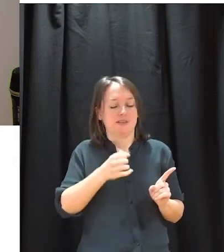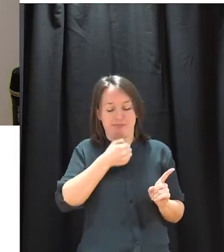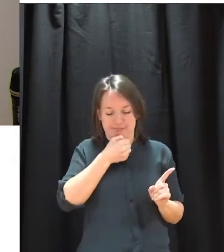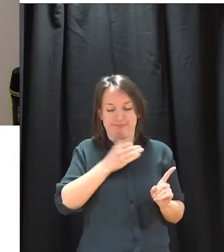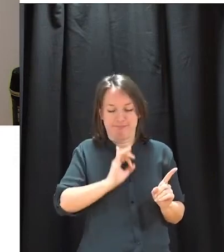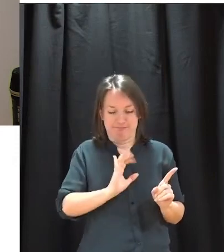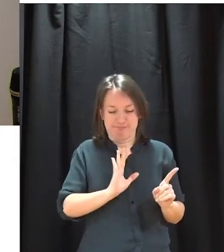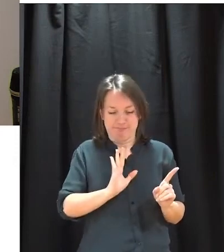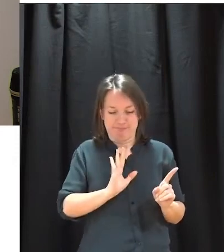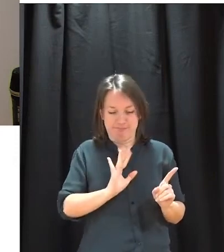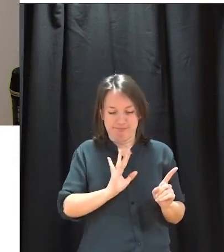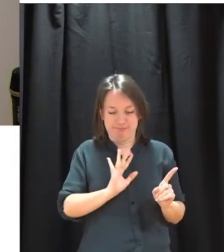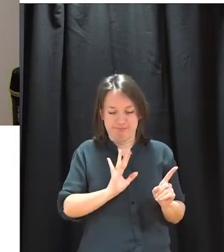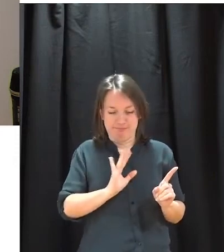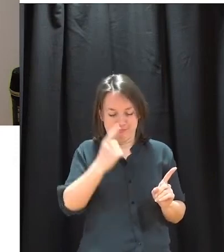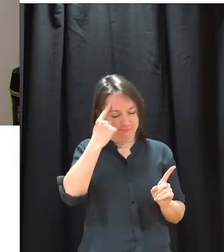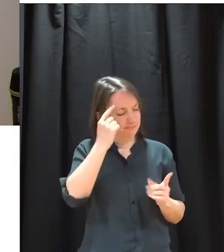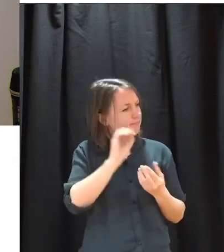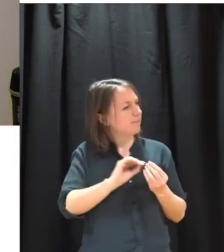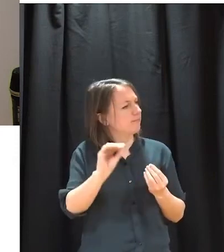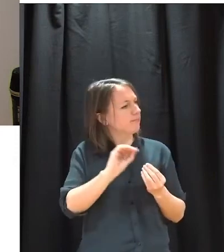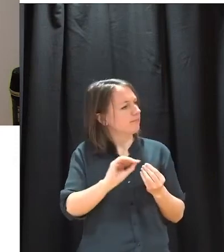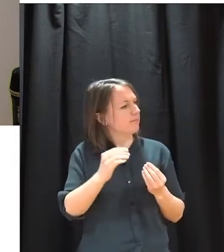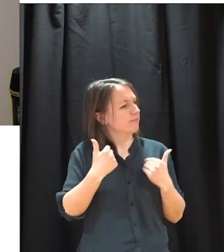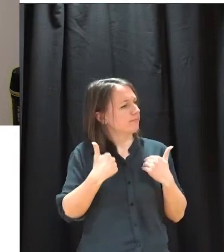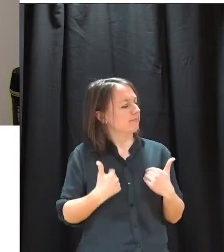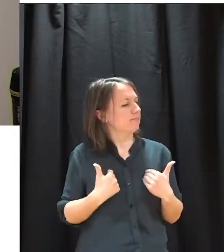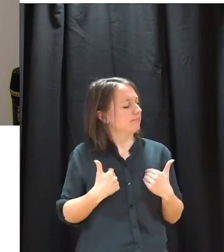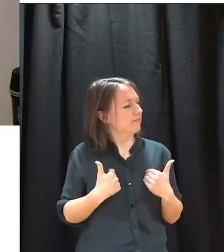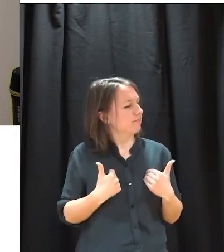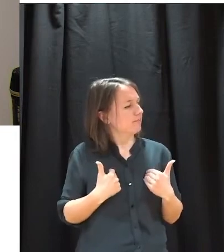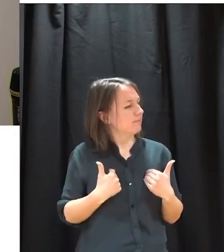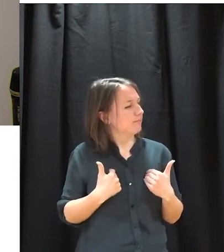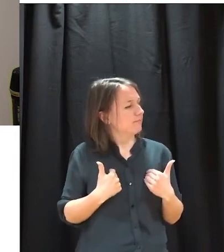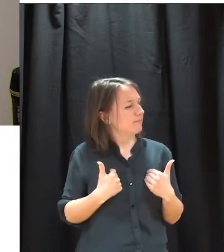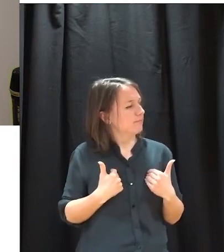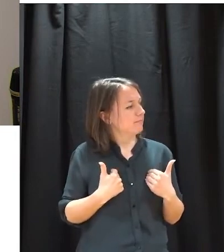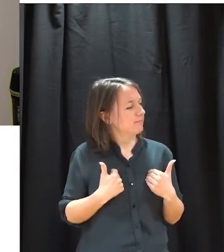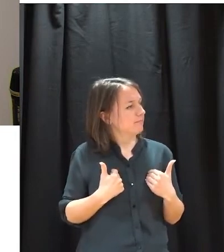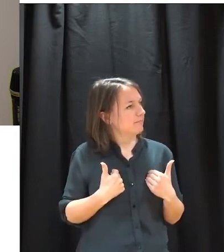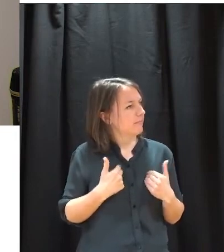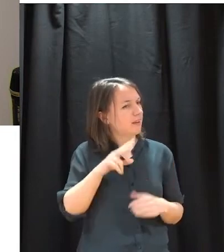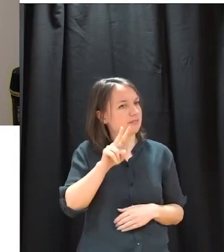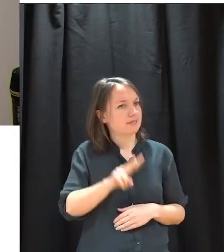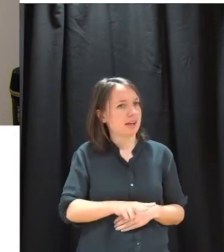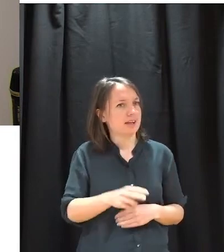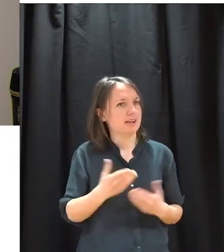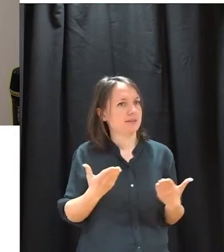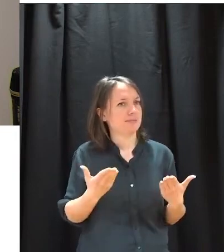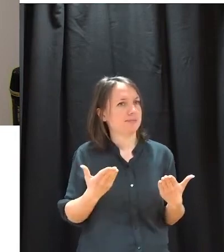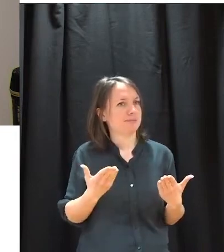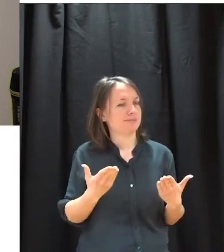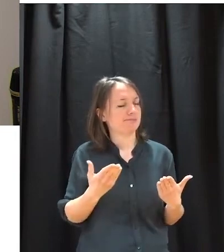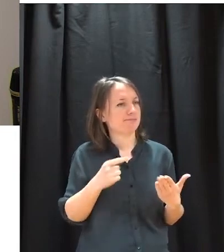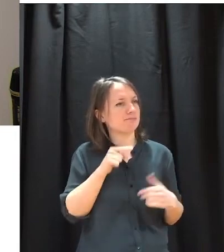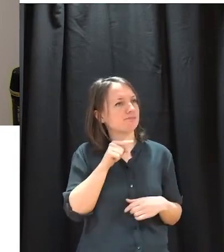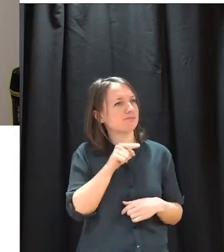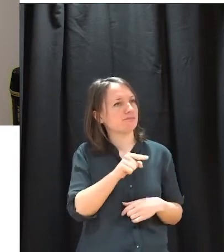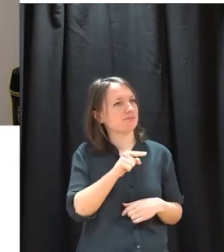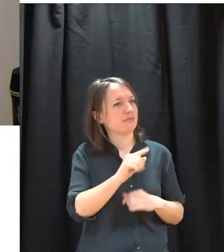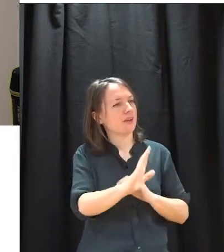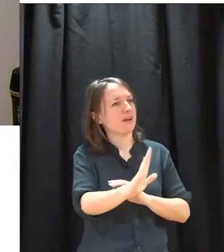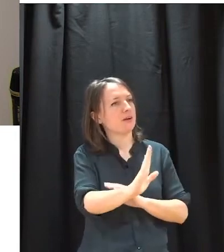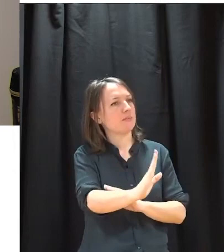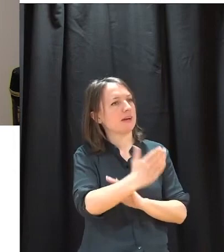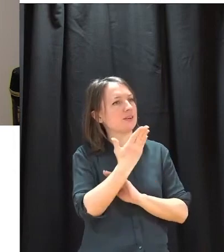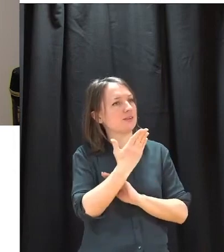Je me posais la question de... en fait, je ne sais pas quoi conclure de